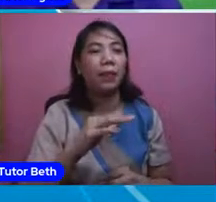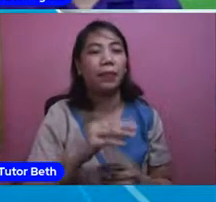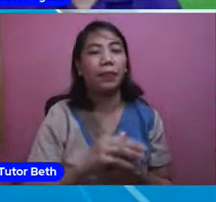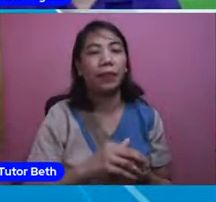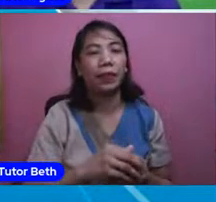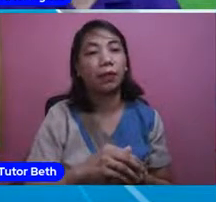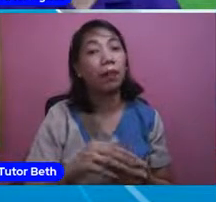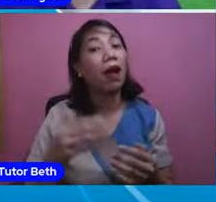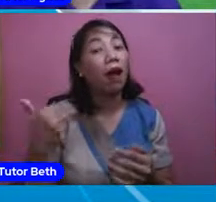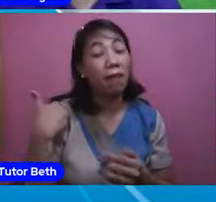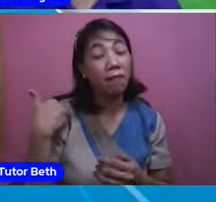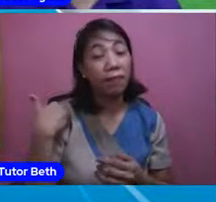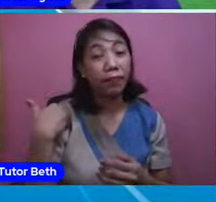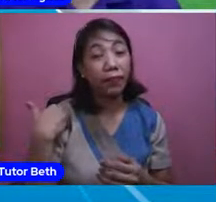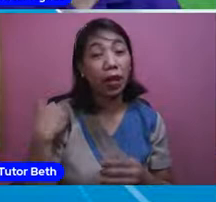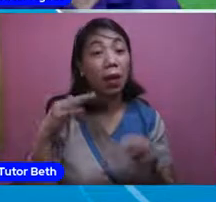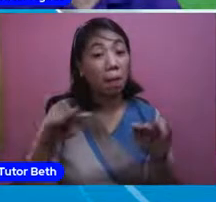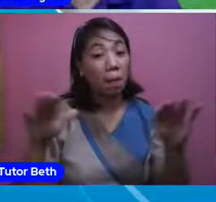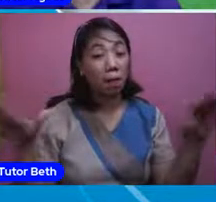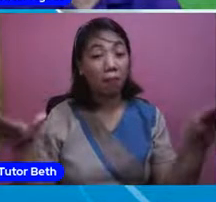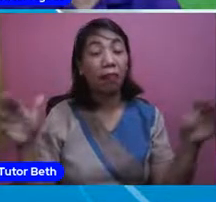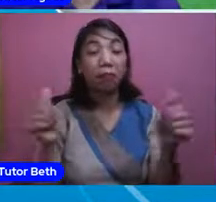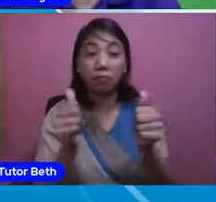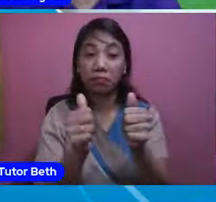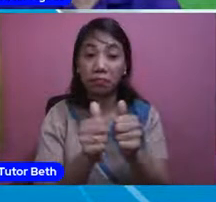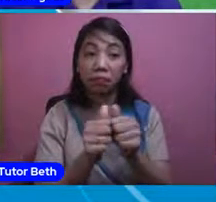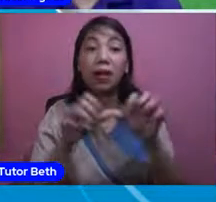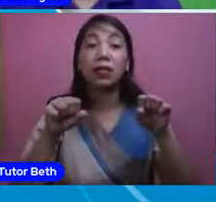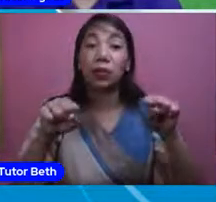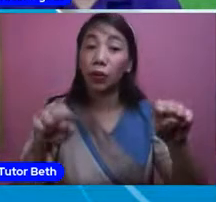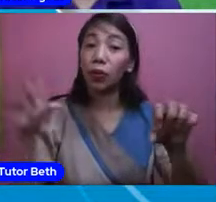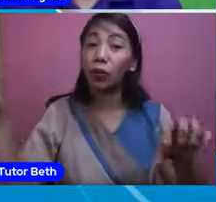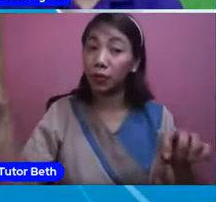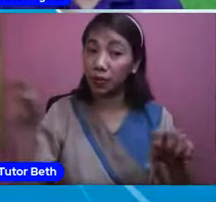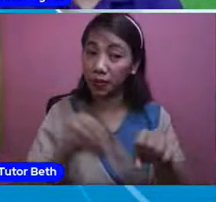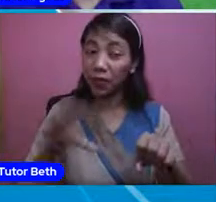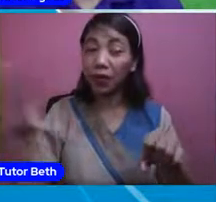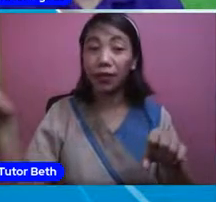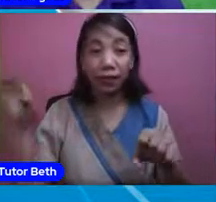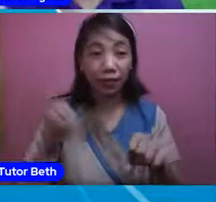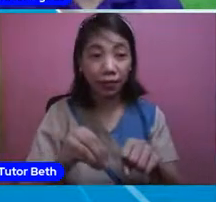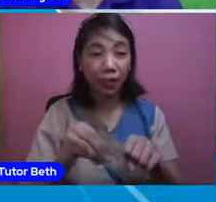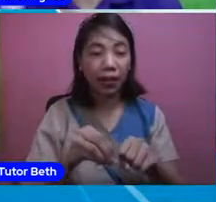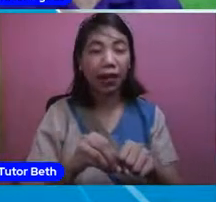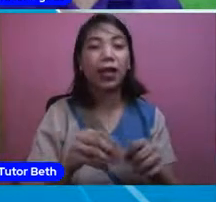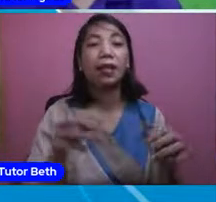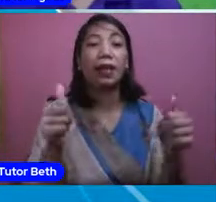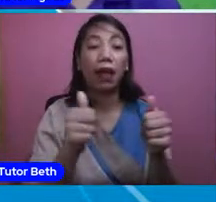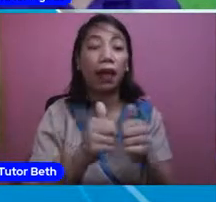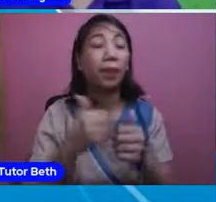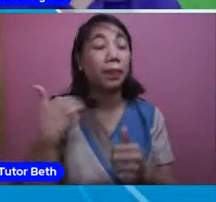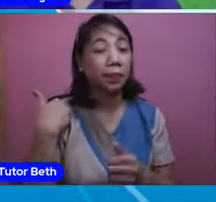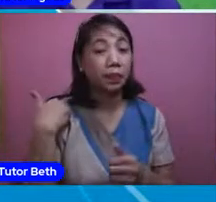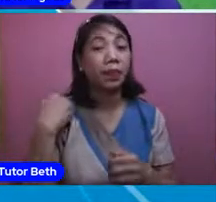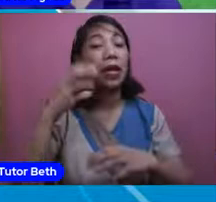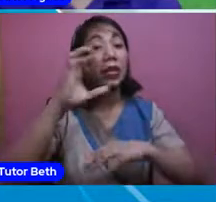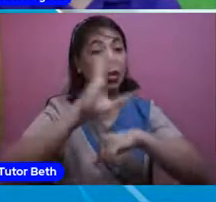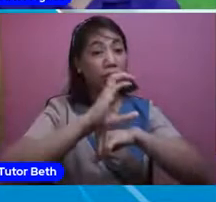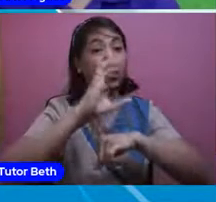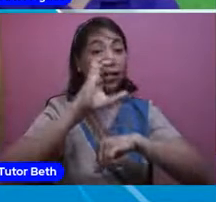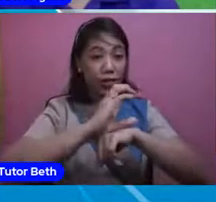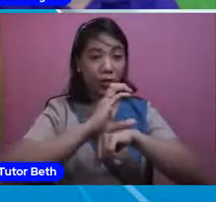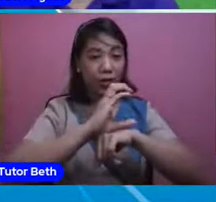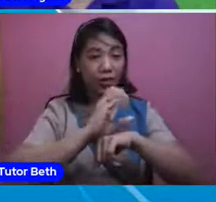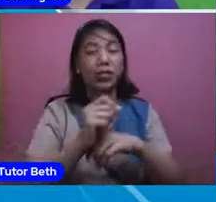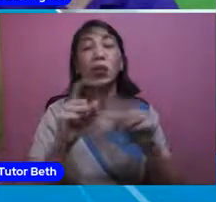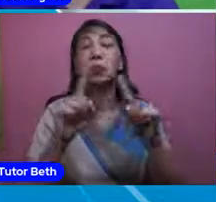grocery, kasama buong pamilya. Meron namang bata na kasama ang buong pamilya. Sa simbahan naman sila napunta. So, iba